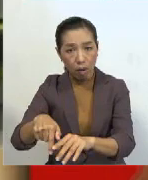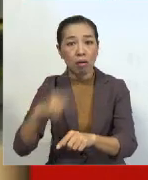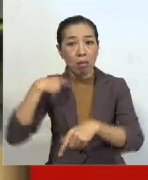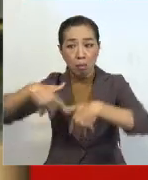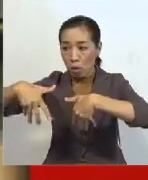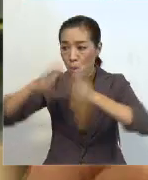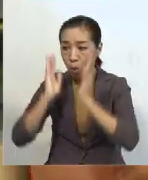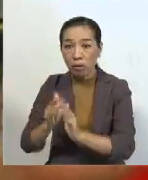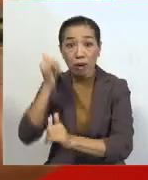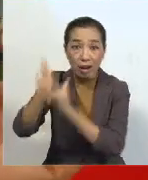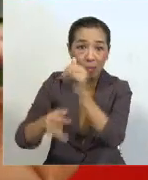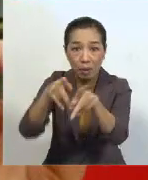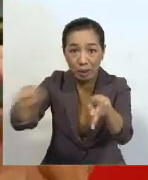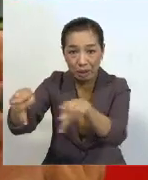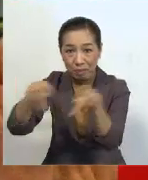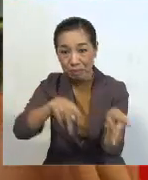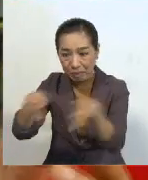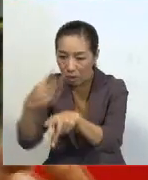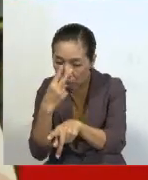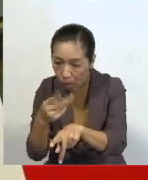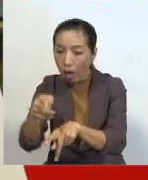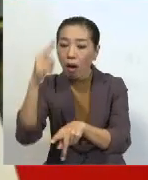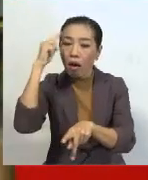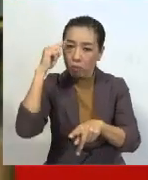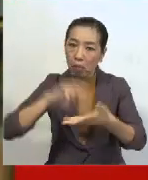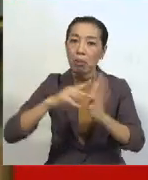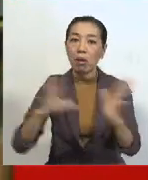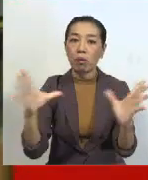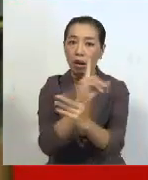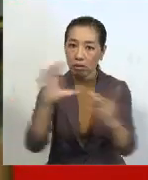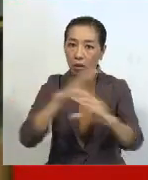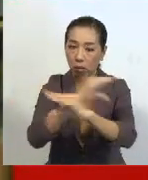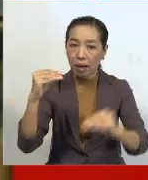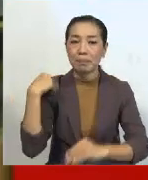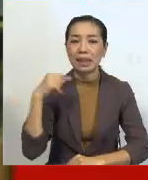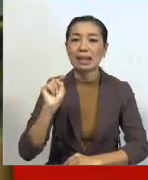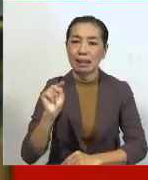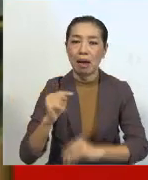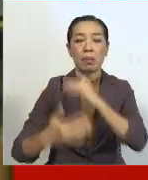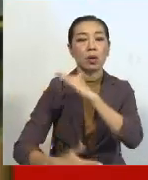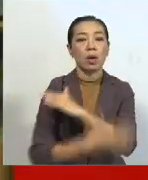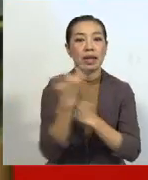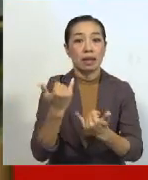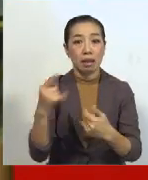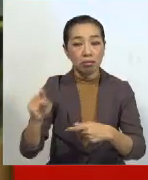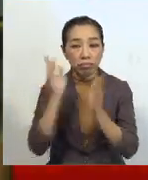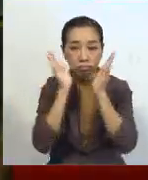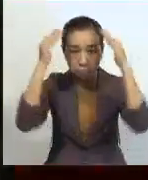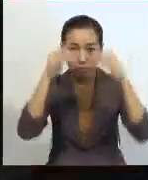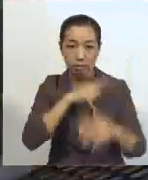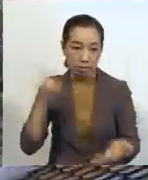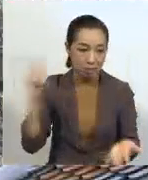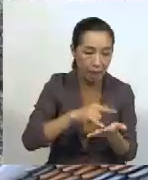าจะได้เห็นว่าการแลกเปลี่ยนวัฒนธรรมทีนี้เนี่ยก็เนี่ยเป็นโอกาสทำให้รื้อฟื้นความสัมพันธ์การทำงานร่วม